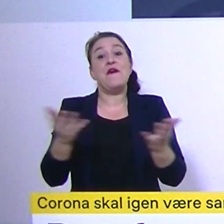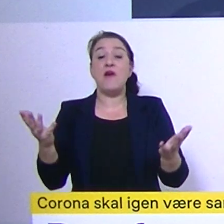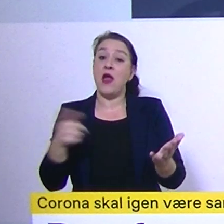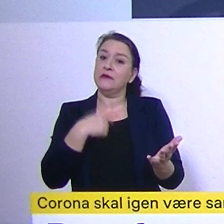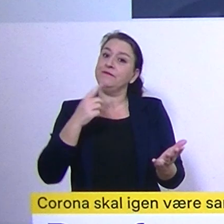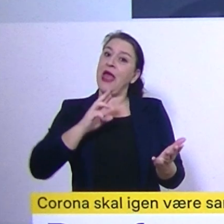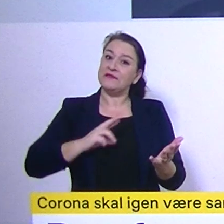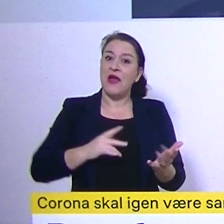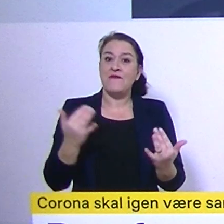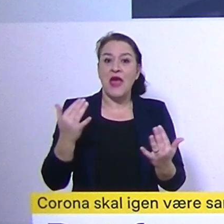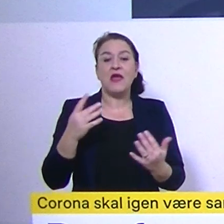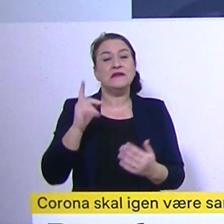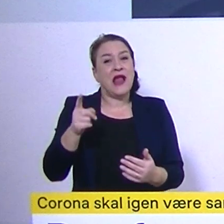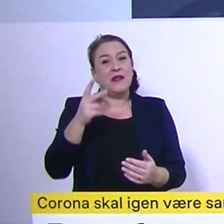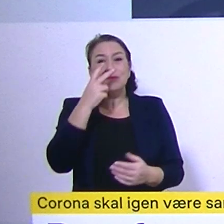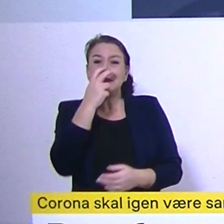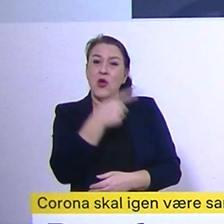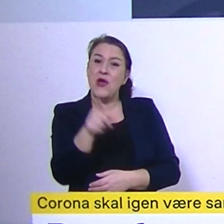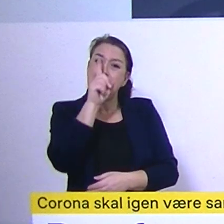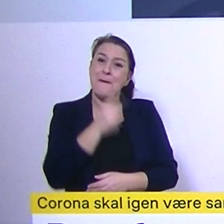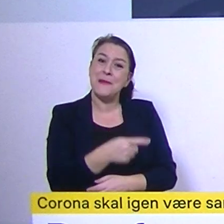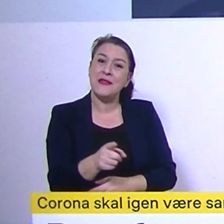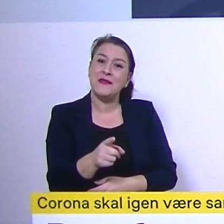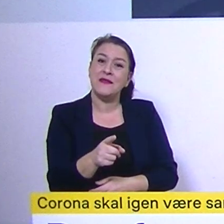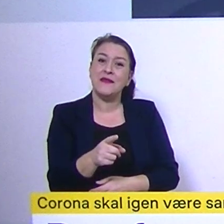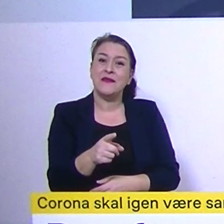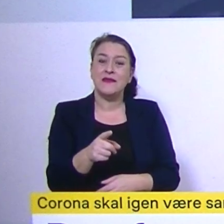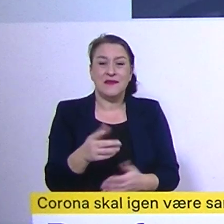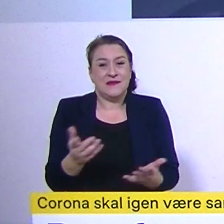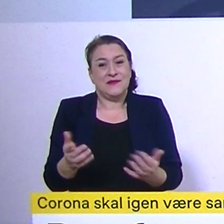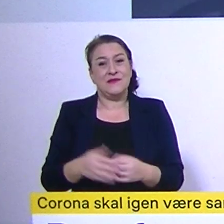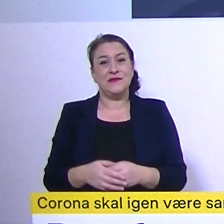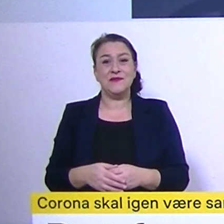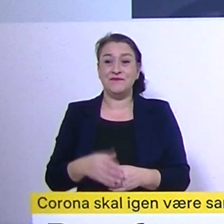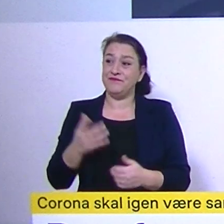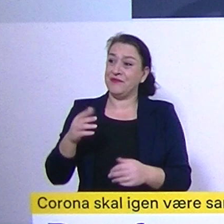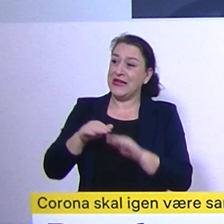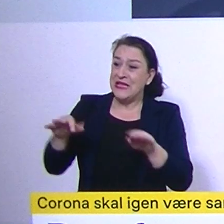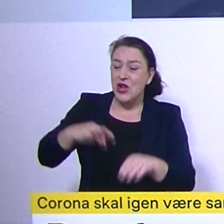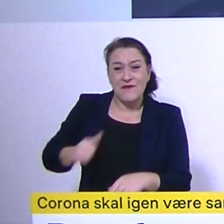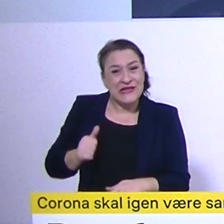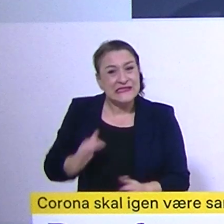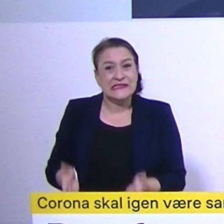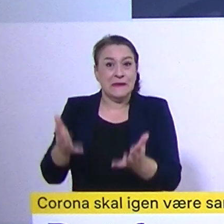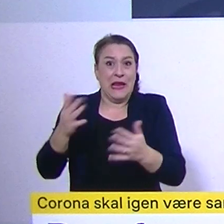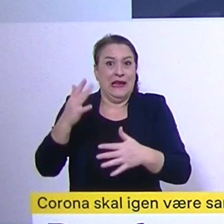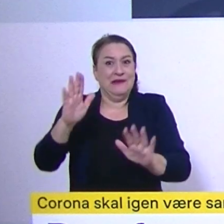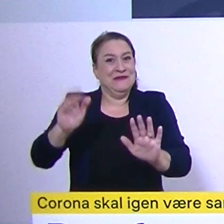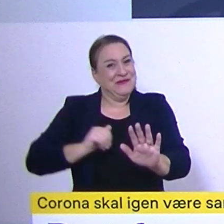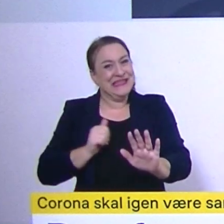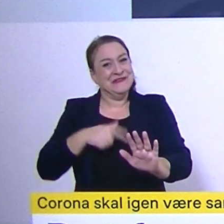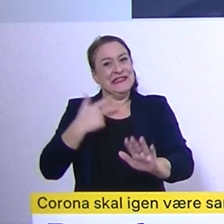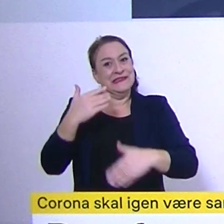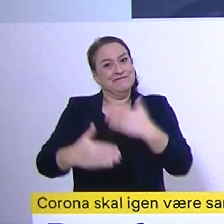spørgsmål eller udfordringer i forhold til ligeløn kan løses så hurtigt, som det nogle gange bliver